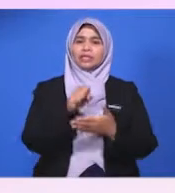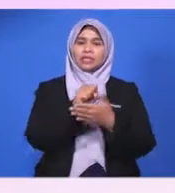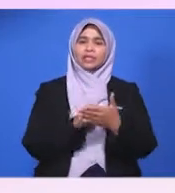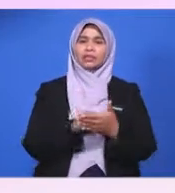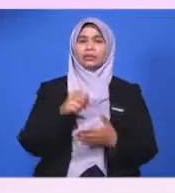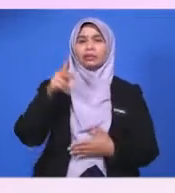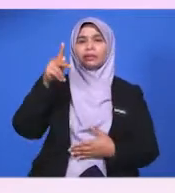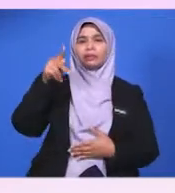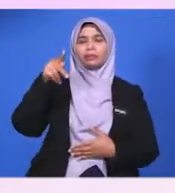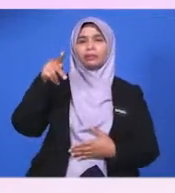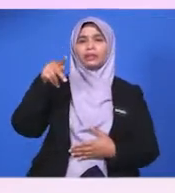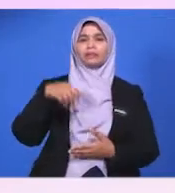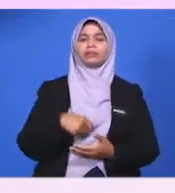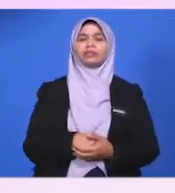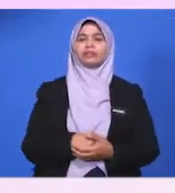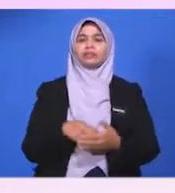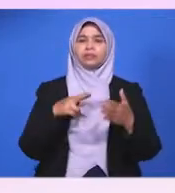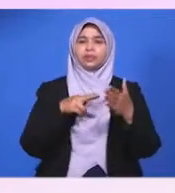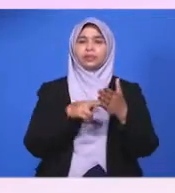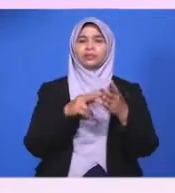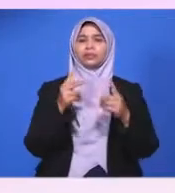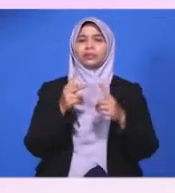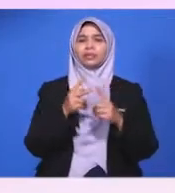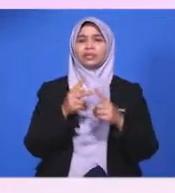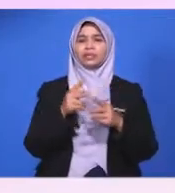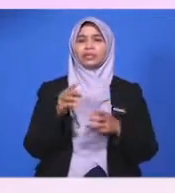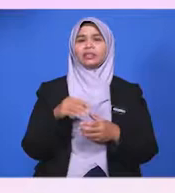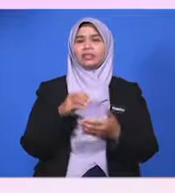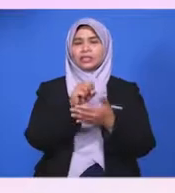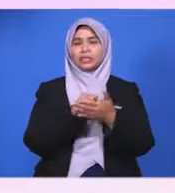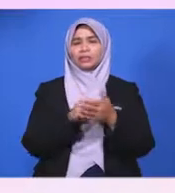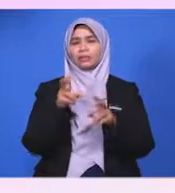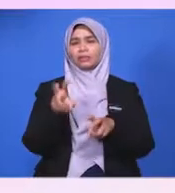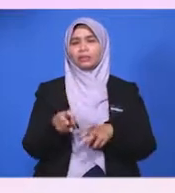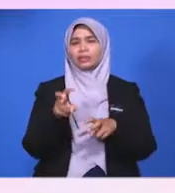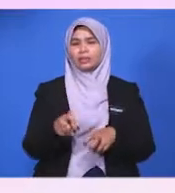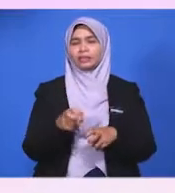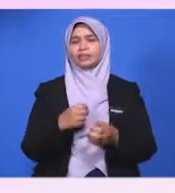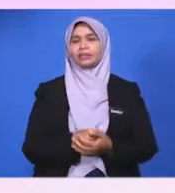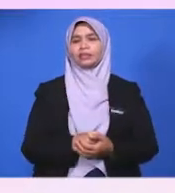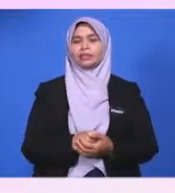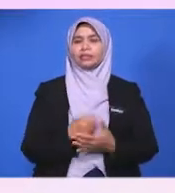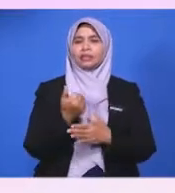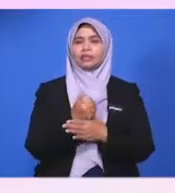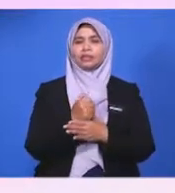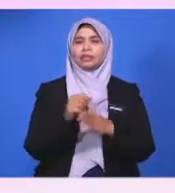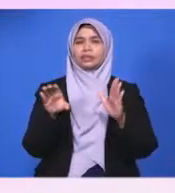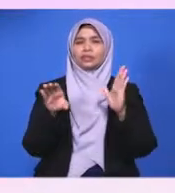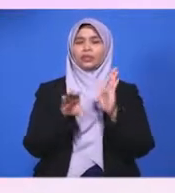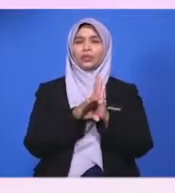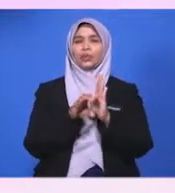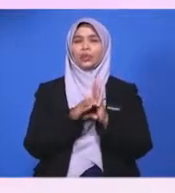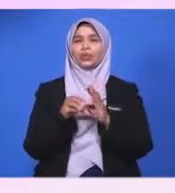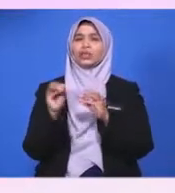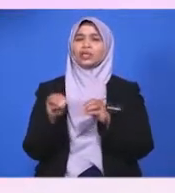prima dengan merujuk kepada sektor pertanian. Antara contoh